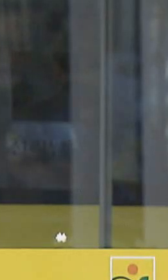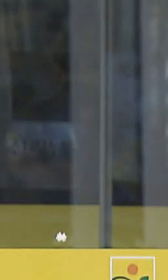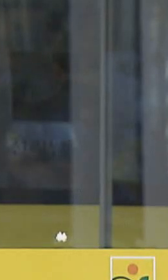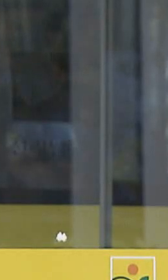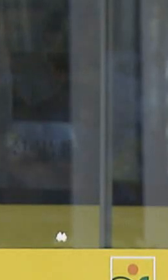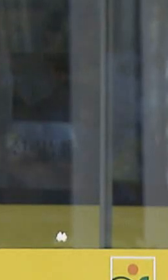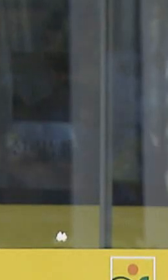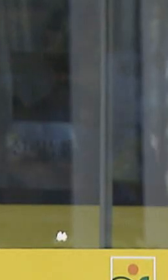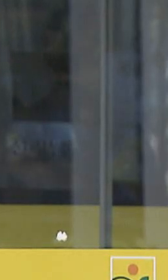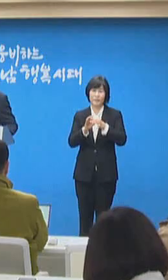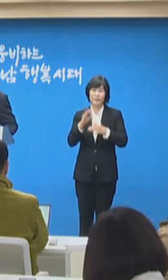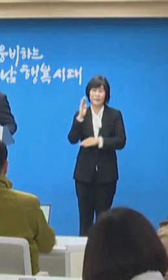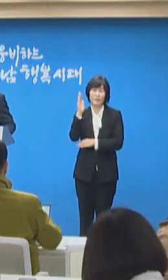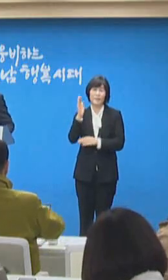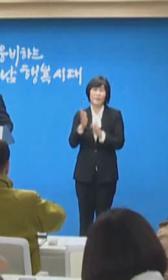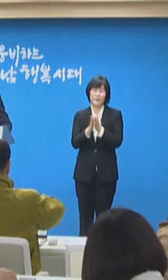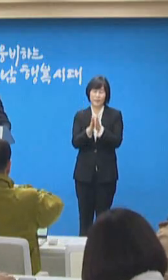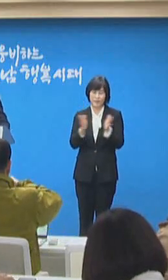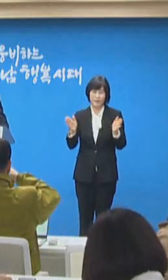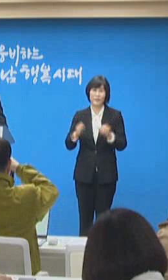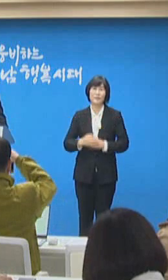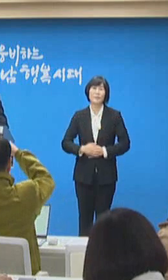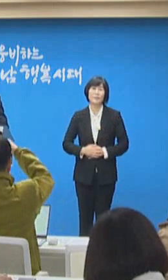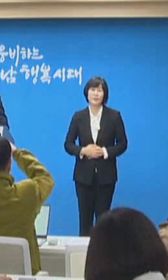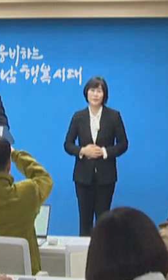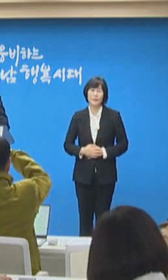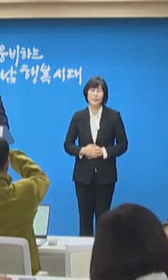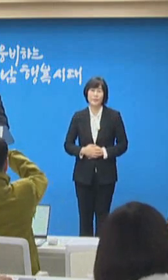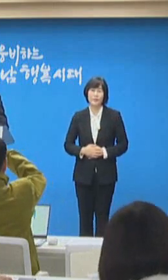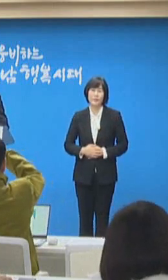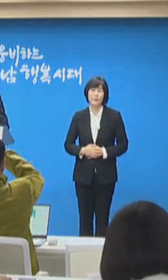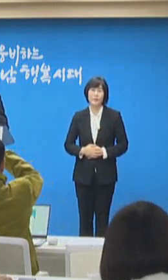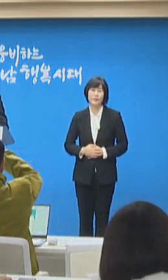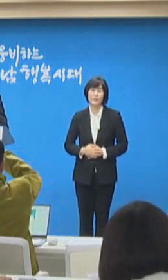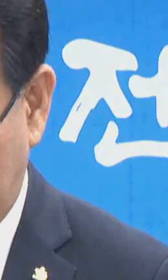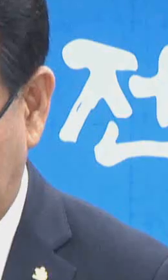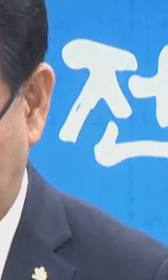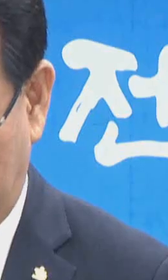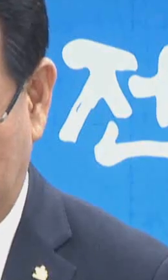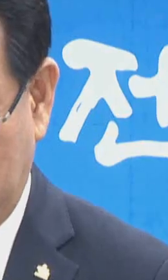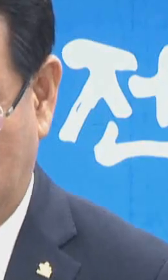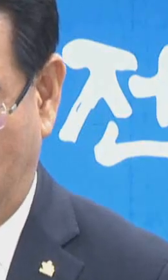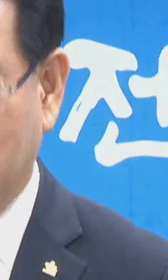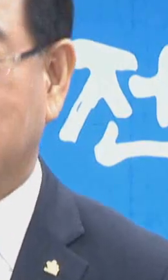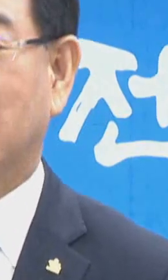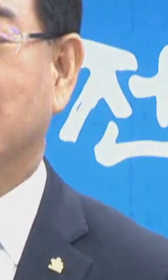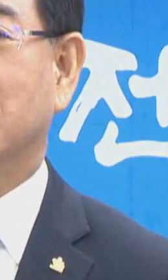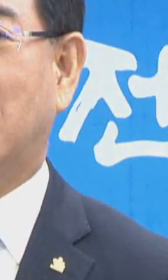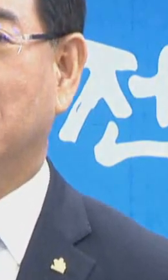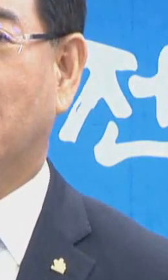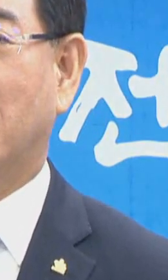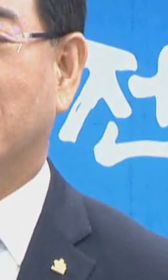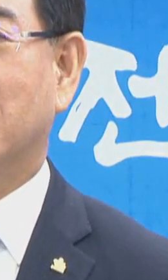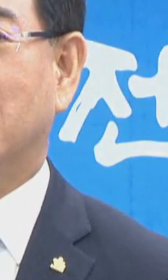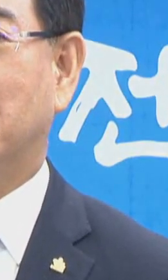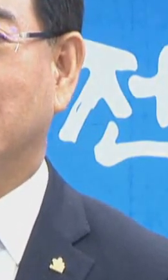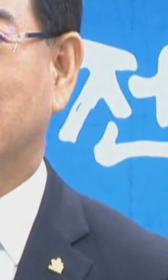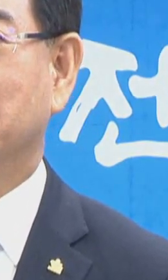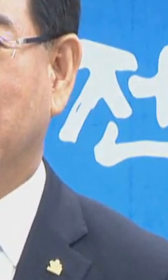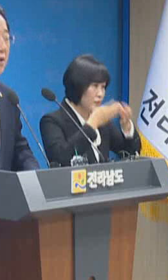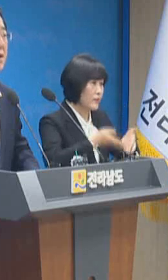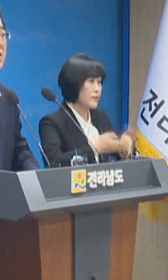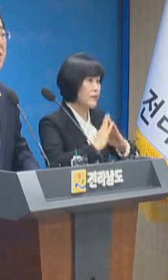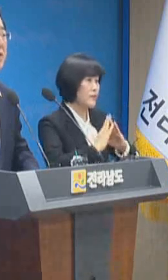설립하겠다고 밝혔습니다. 김영록 전남지사는 입지 선정을 위해 공신력 있는 외부 기관 주도로 공모 절차를